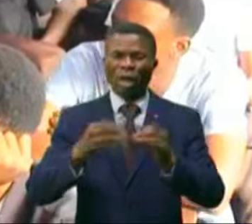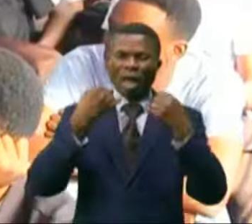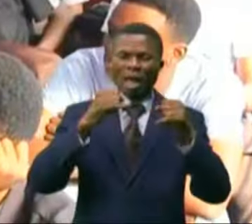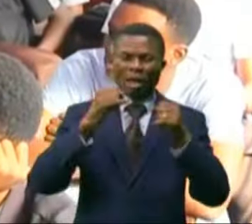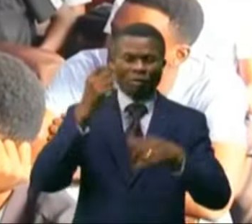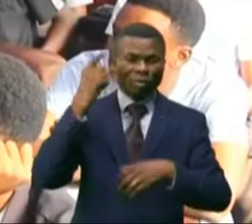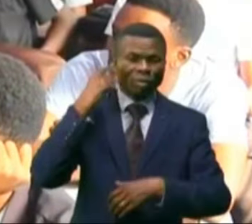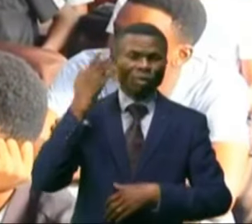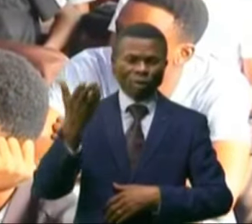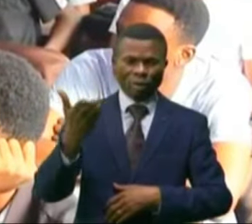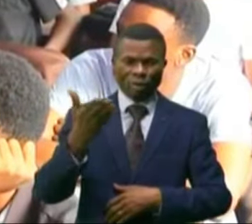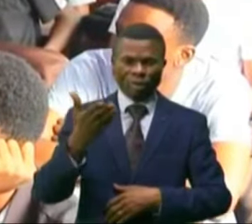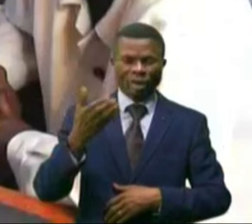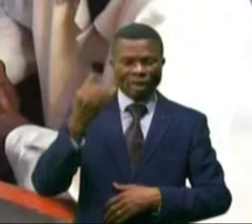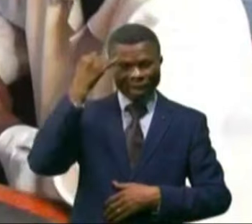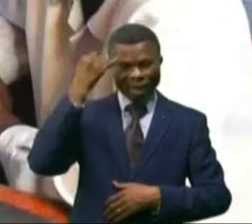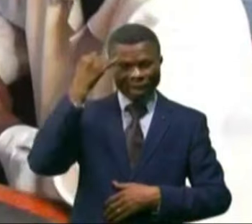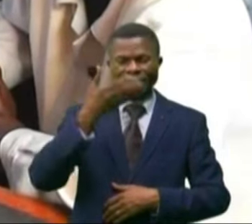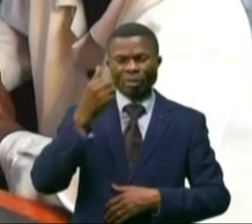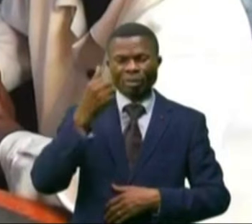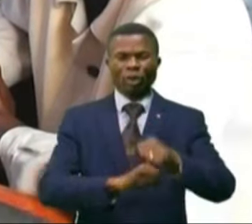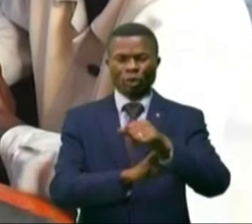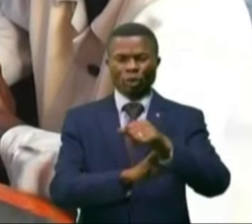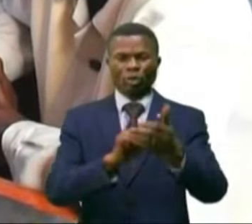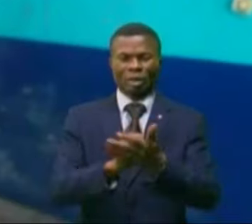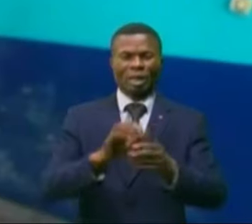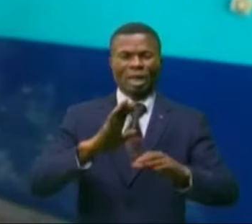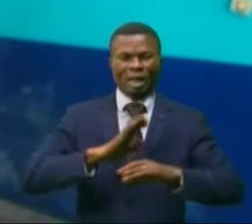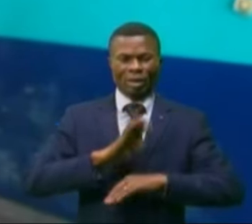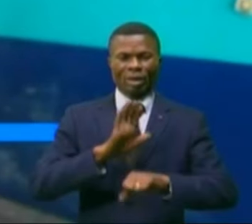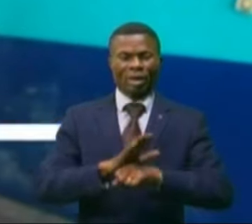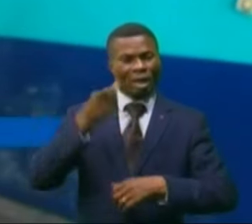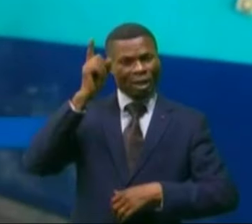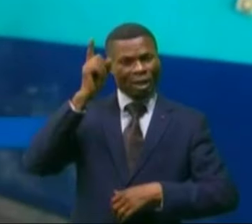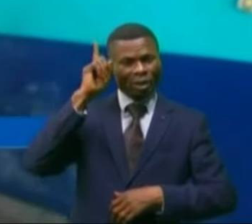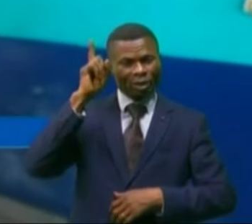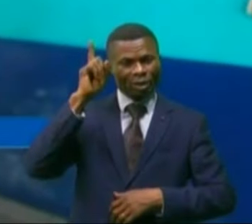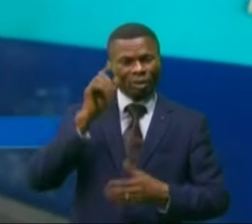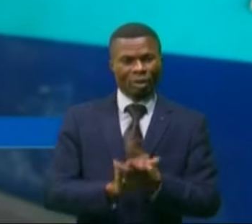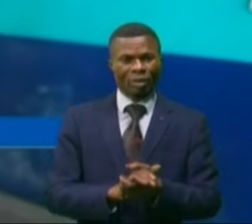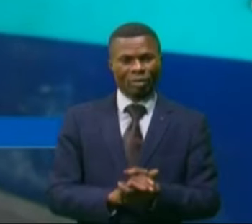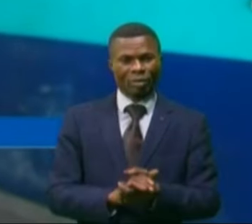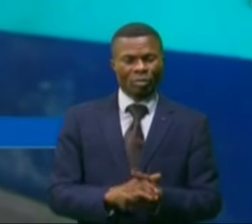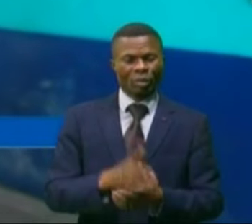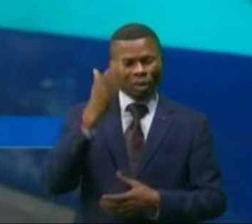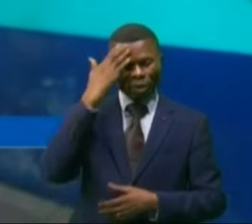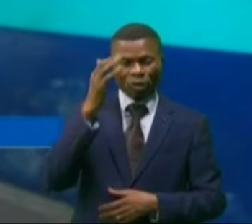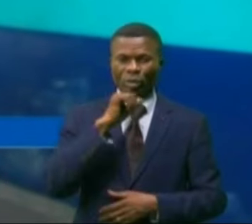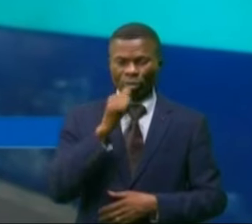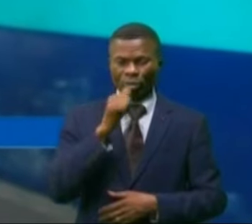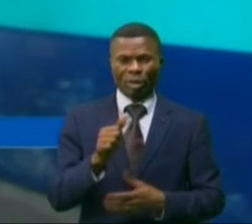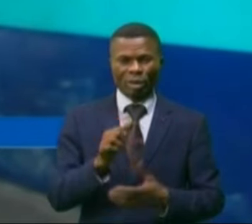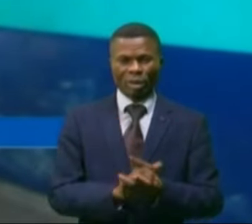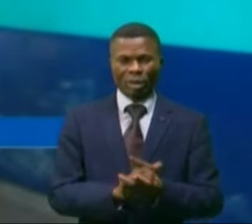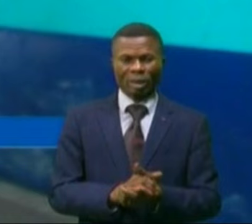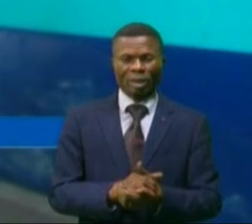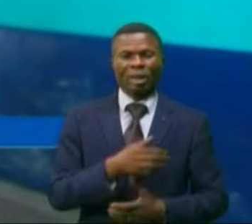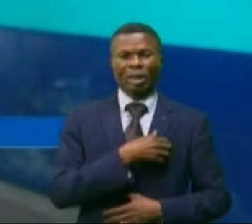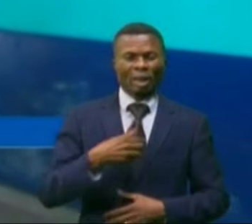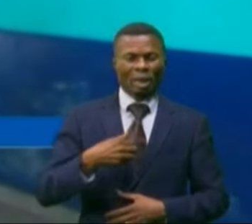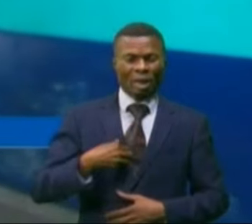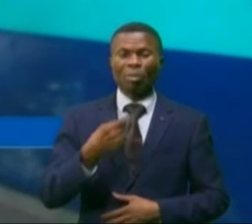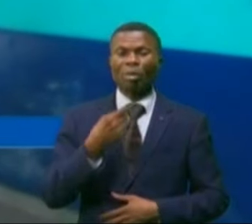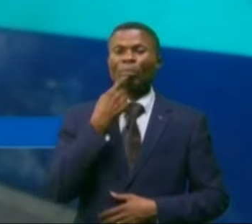reçues saluent l'initiative avec satisfaction. Auparavant, j'étais souvent dans ma zone de confort. Genre, Madame